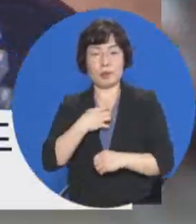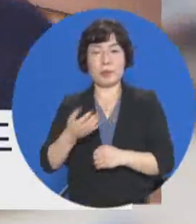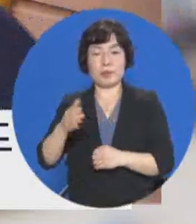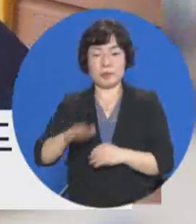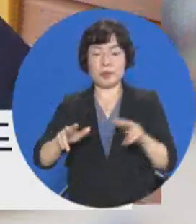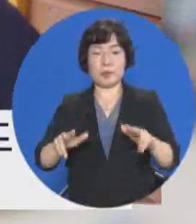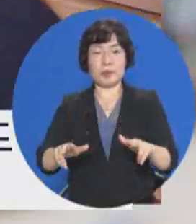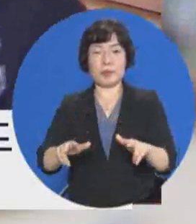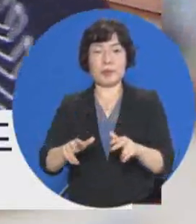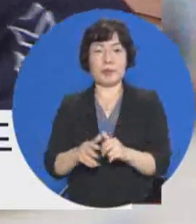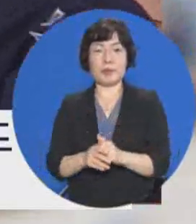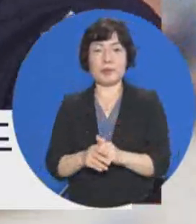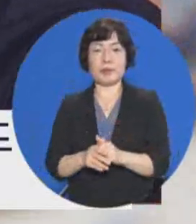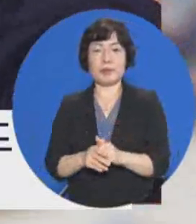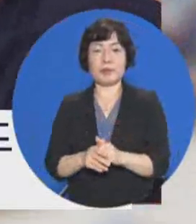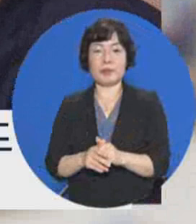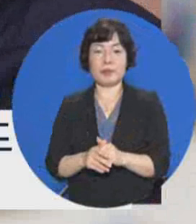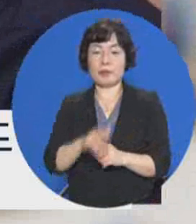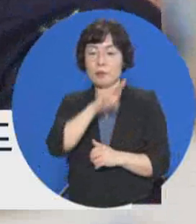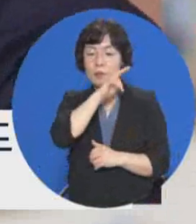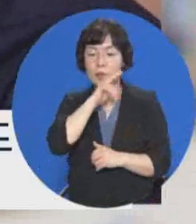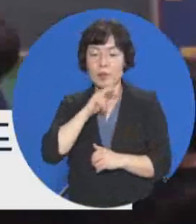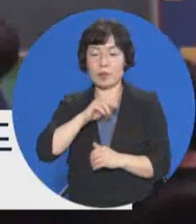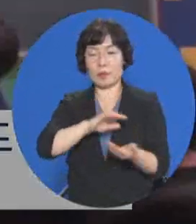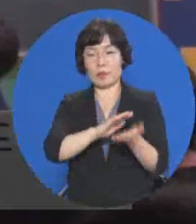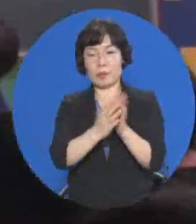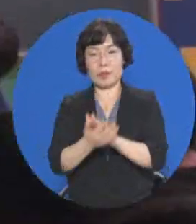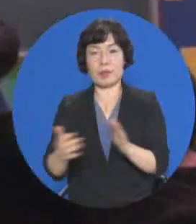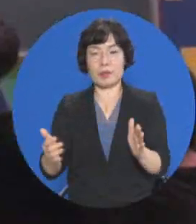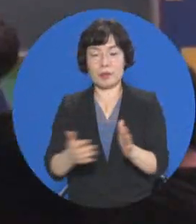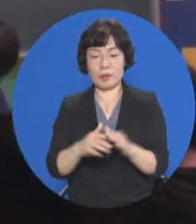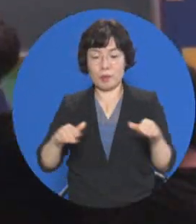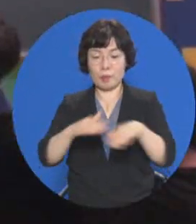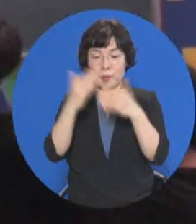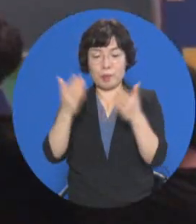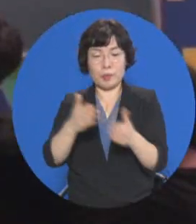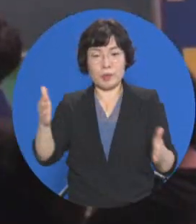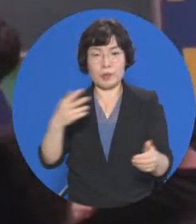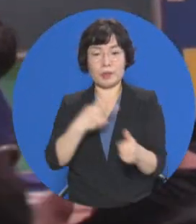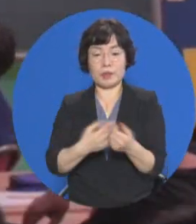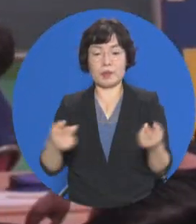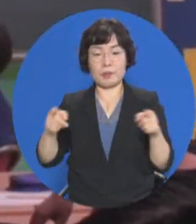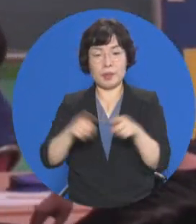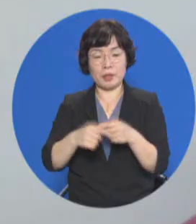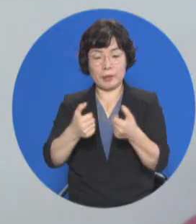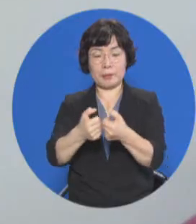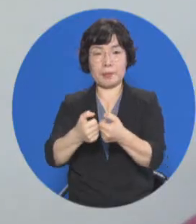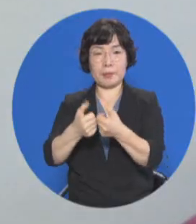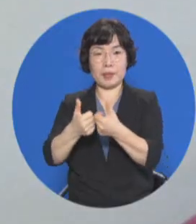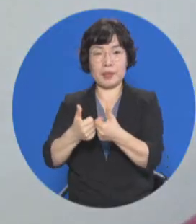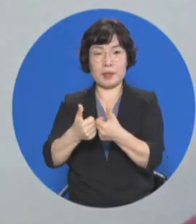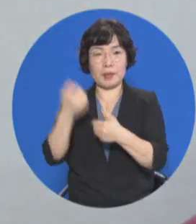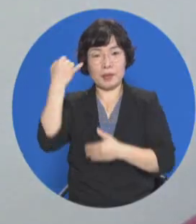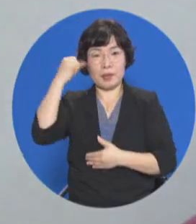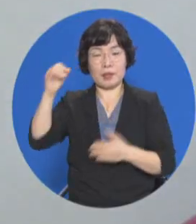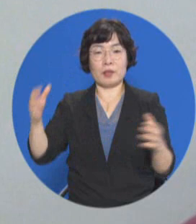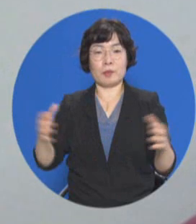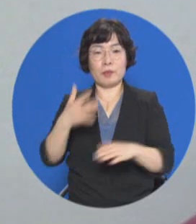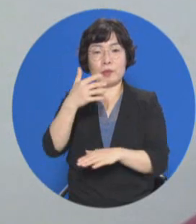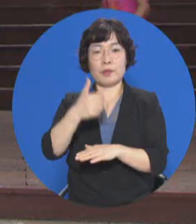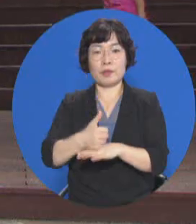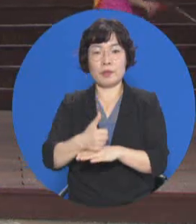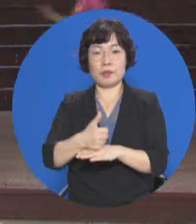불편했는데 지금은 이렇게 편하게 됐어요. 전교생과 교사들이 함께 머리를 맞대고 아이디어를 모은